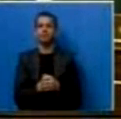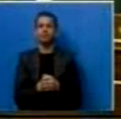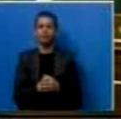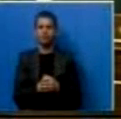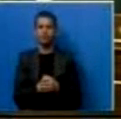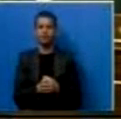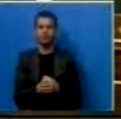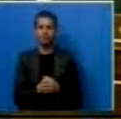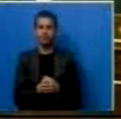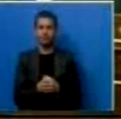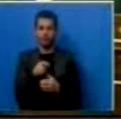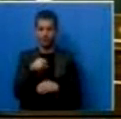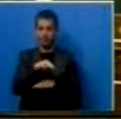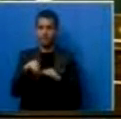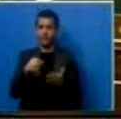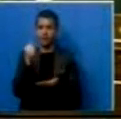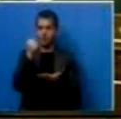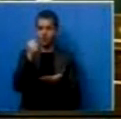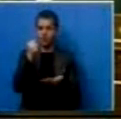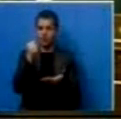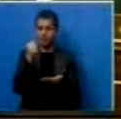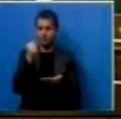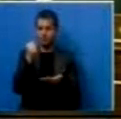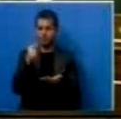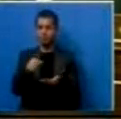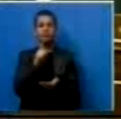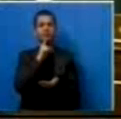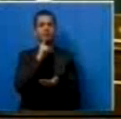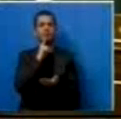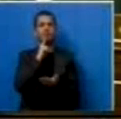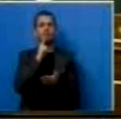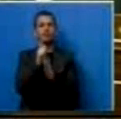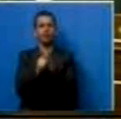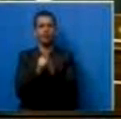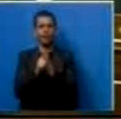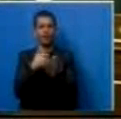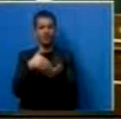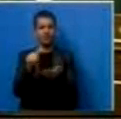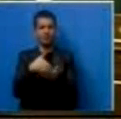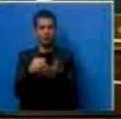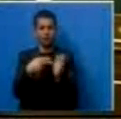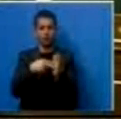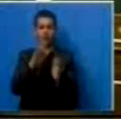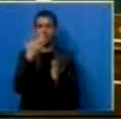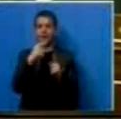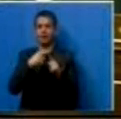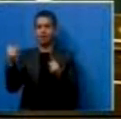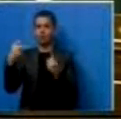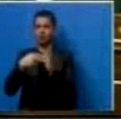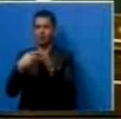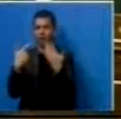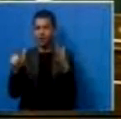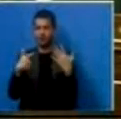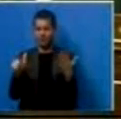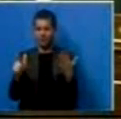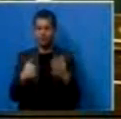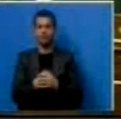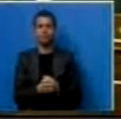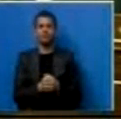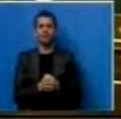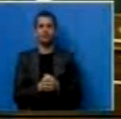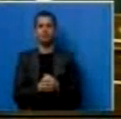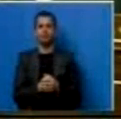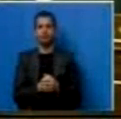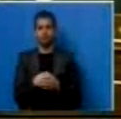Ky projekt buxhet bazohet në kornizën e afatmesme të shpenzimeve 2015-2017. Po kjo